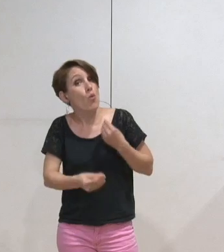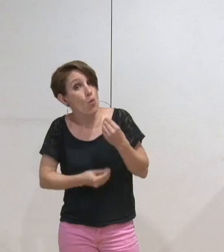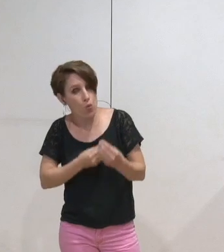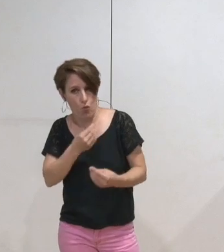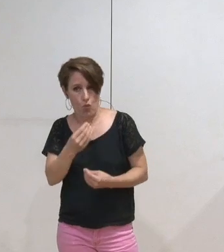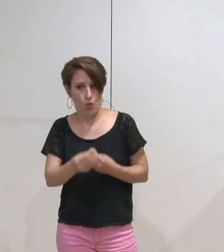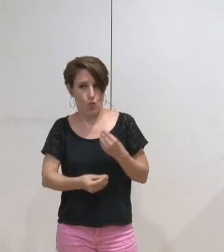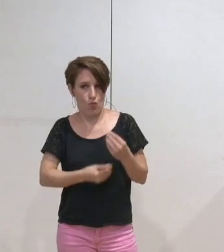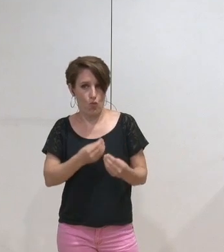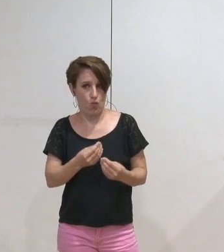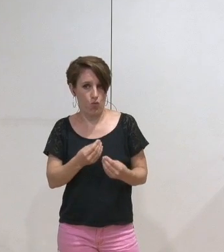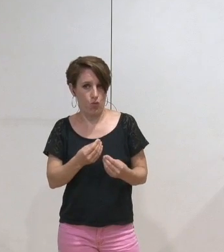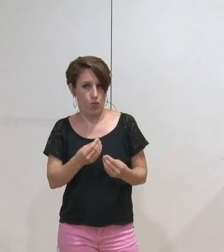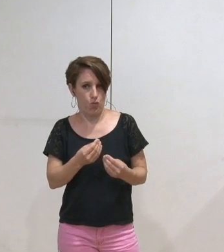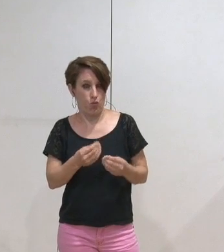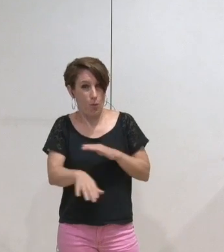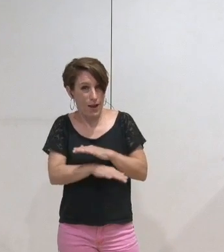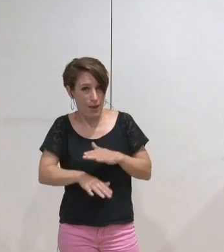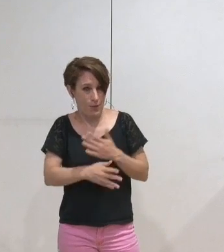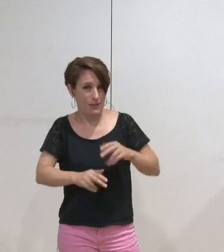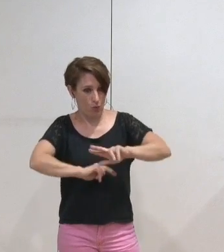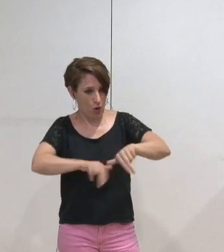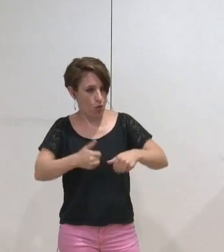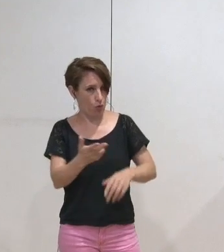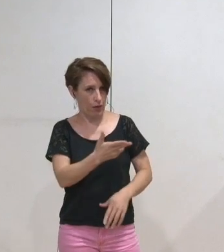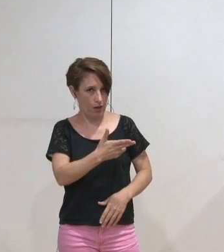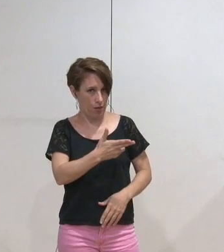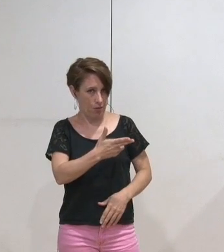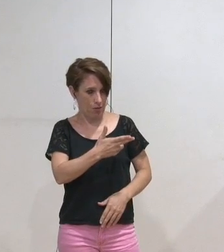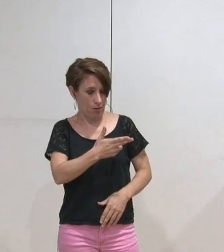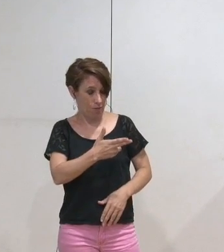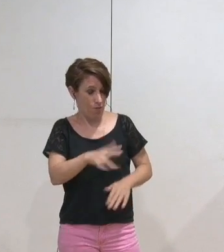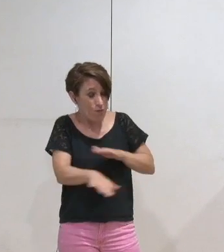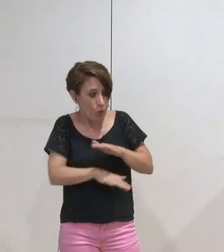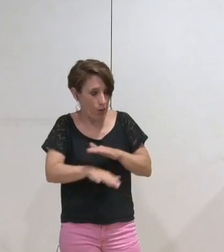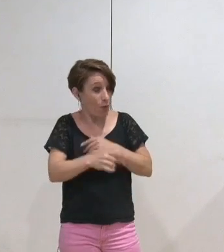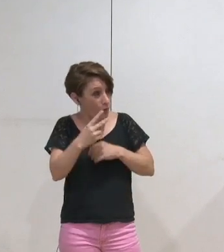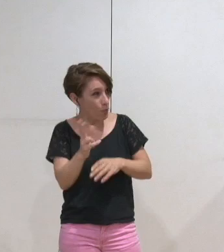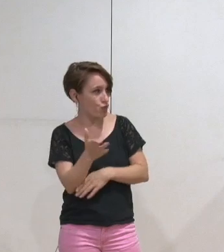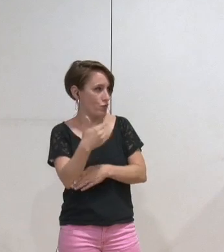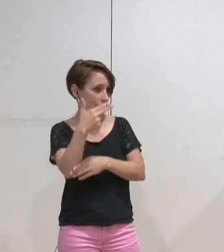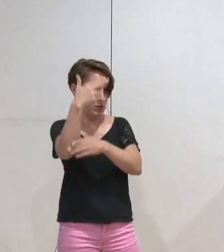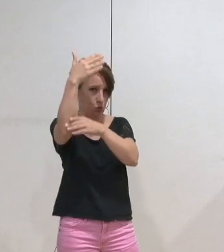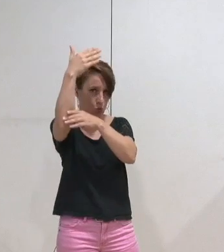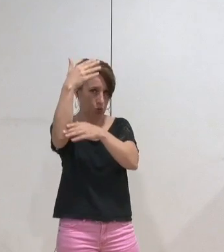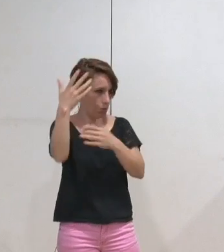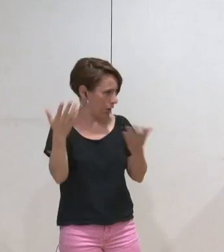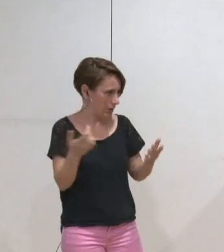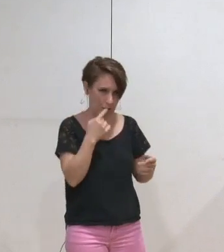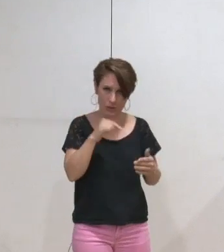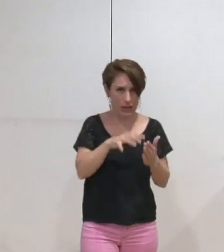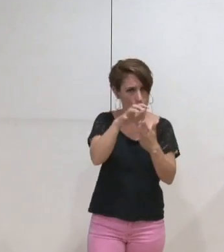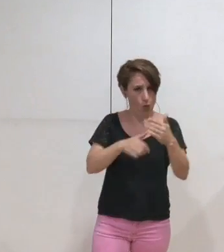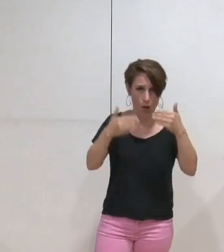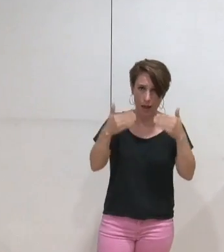même du contrat social de la nation encore e-il fallu que vous preniez un arrêté municipal d'expulsion afin que celui-ci soit le